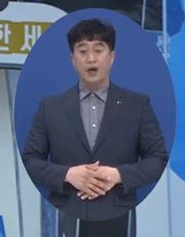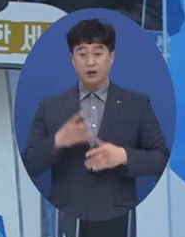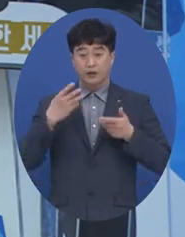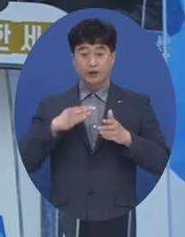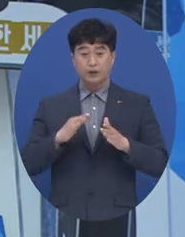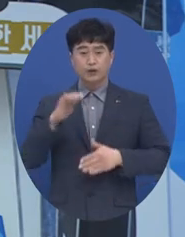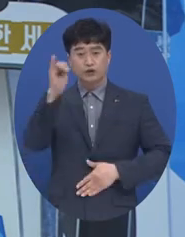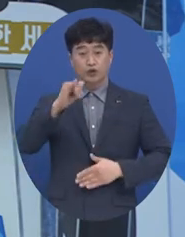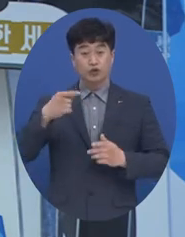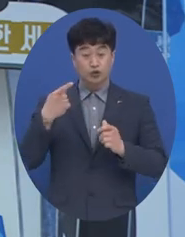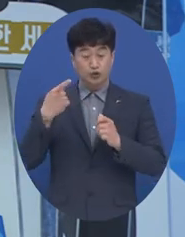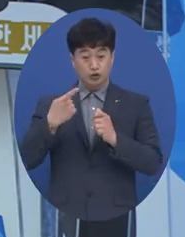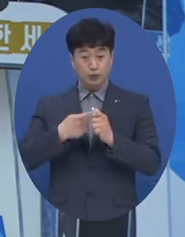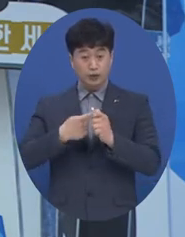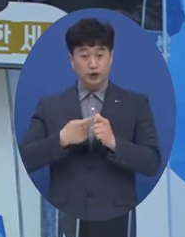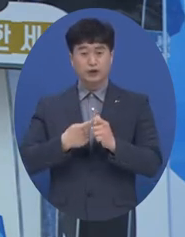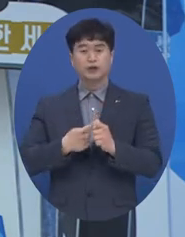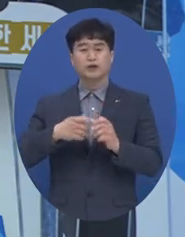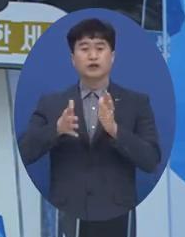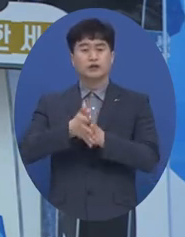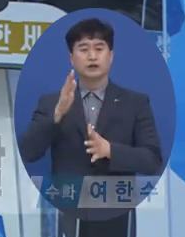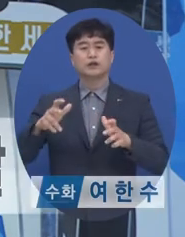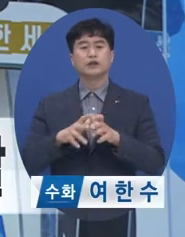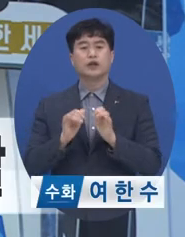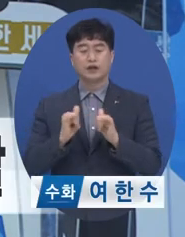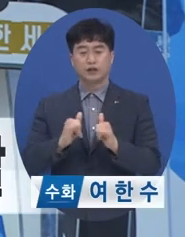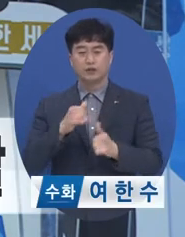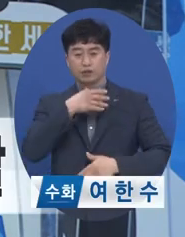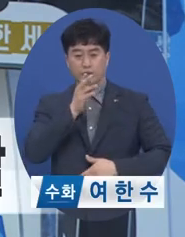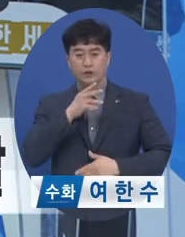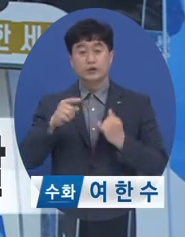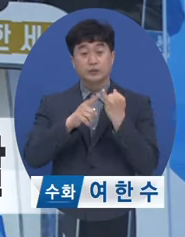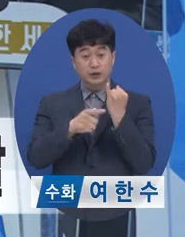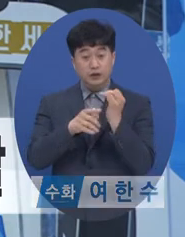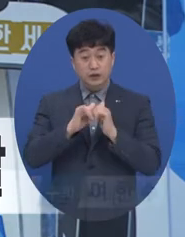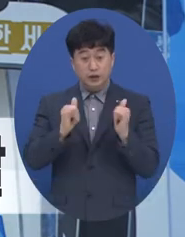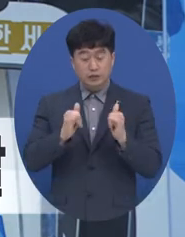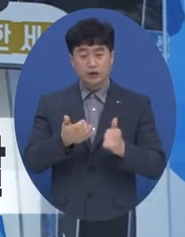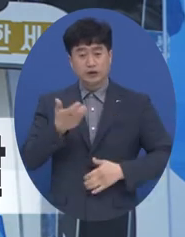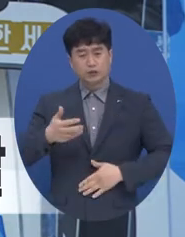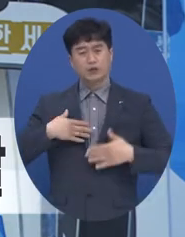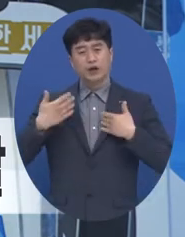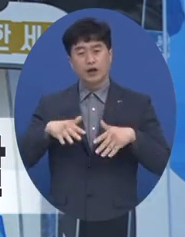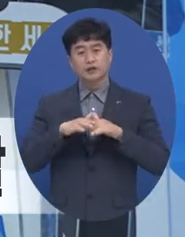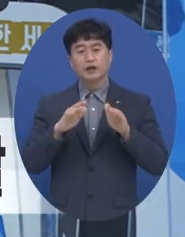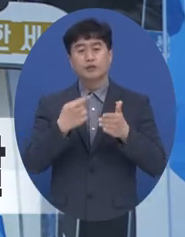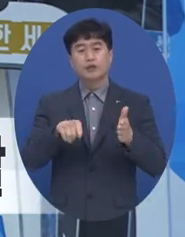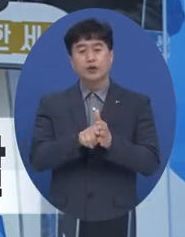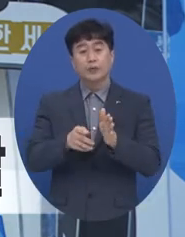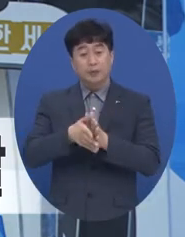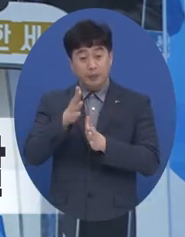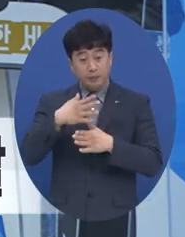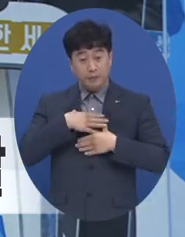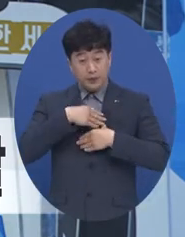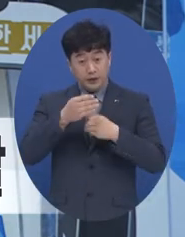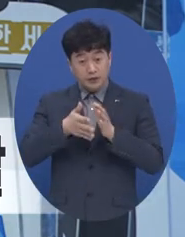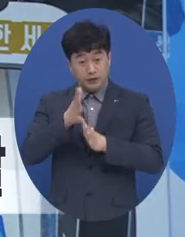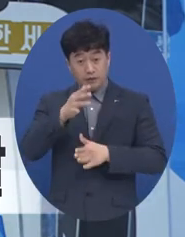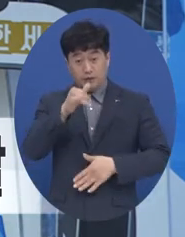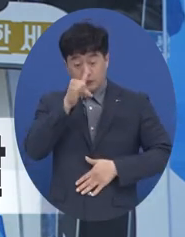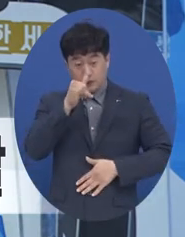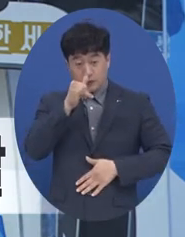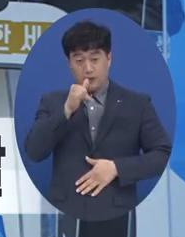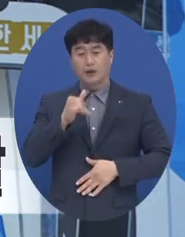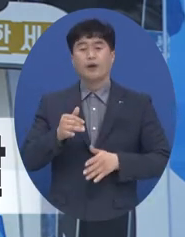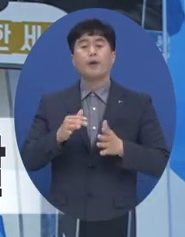경기도가 전국 최초로 시설물의 장애인과 노인 임산부 루 비롯한 이동 약자를 위한 편의시설이 있는지 알 수 있는